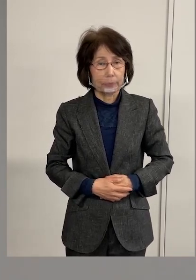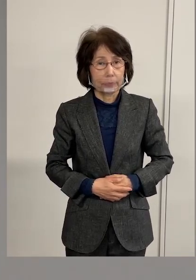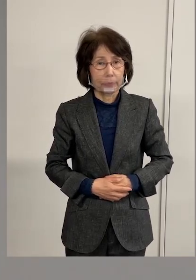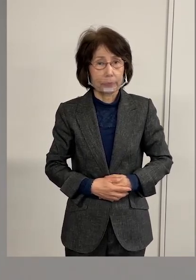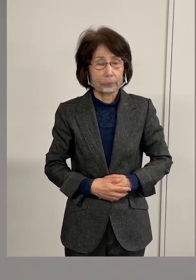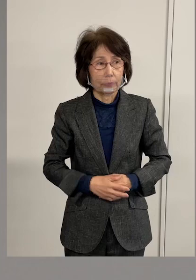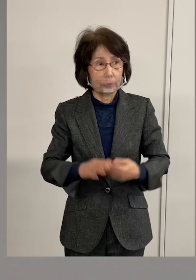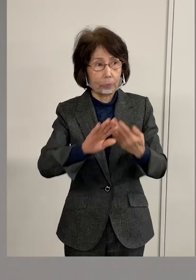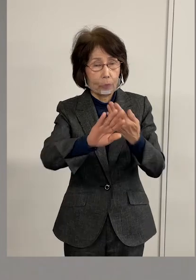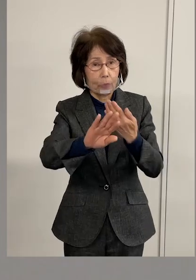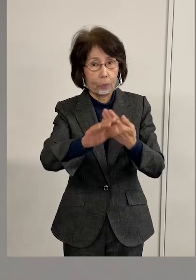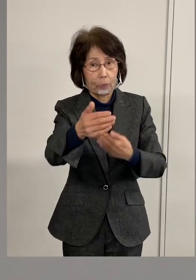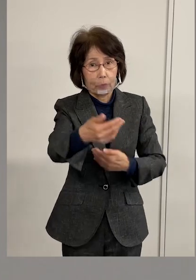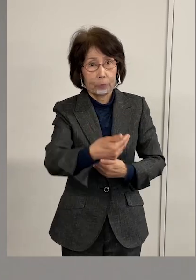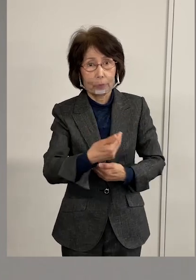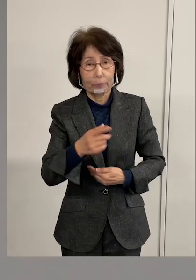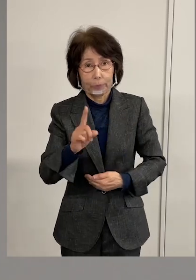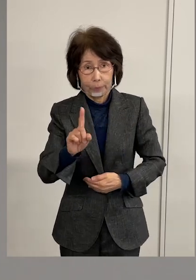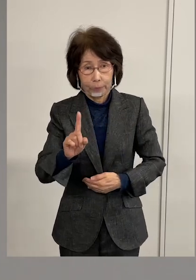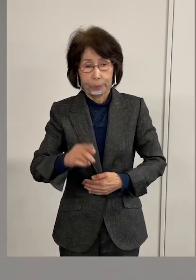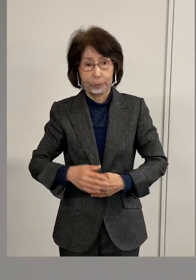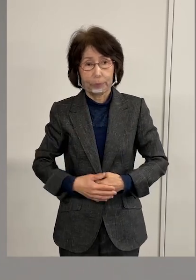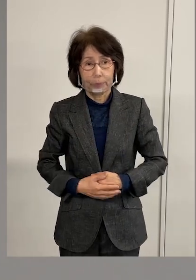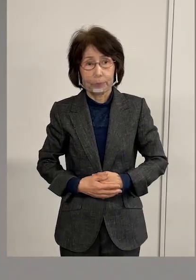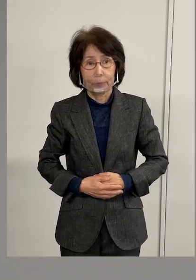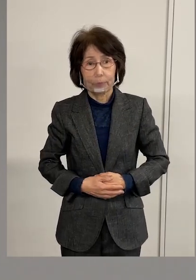はい、その他ご質問はございませんでしょうか。